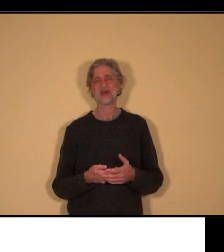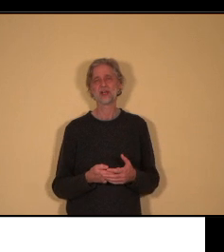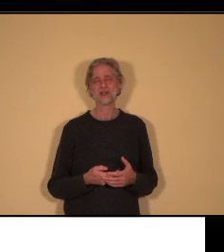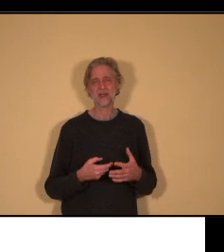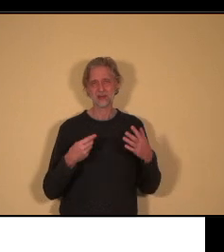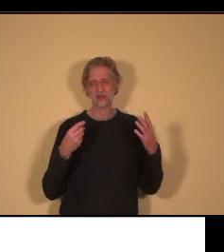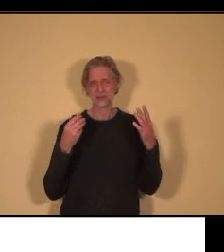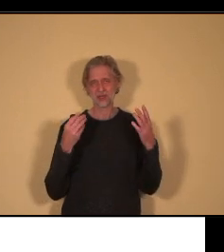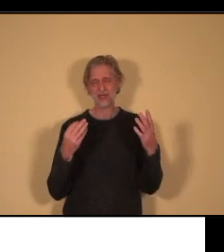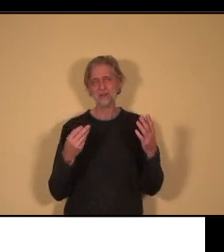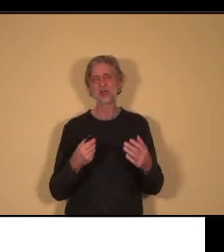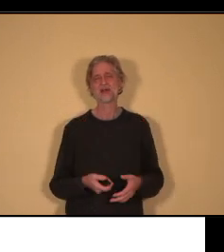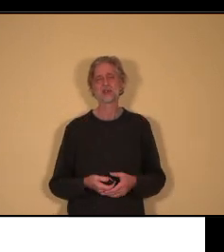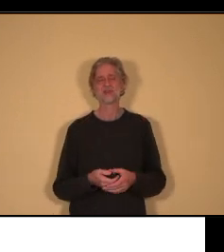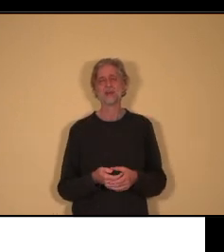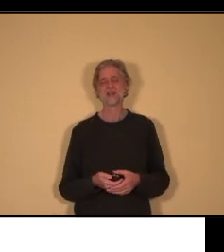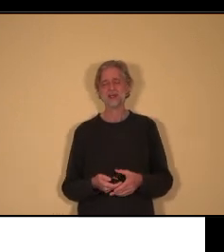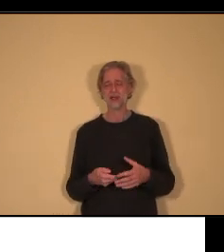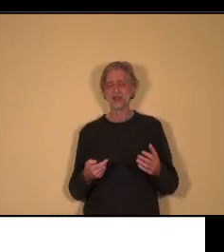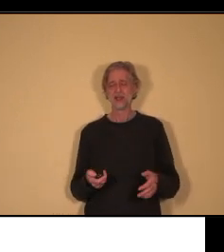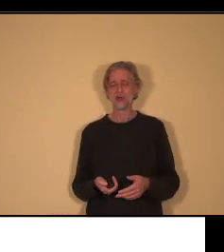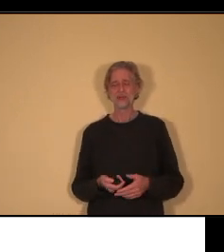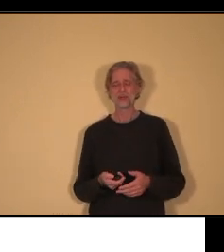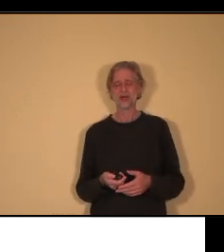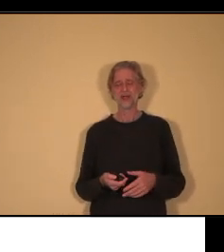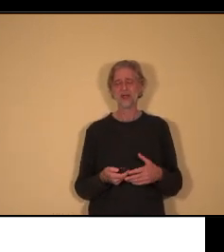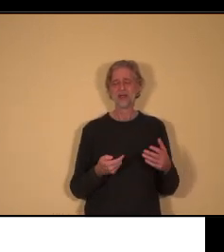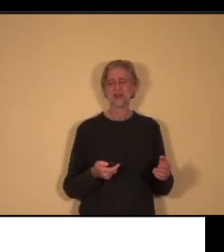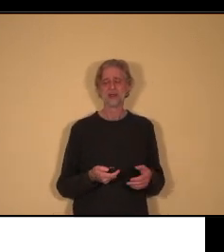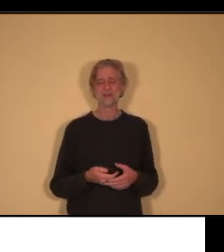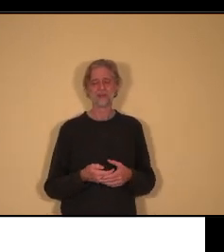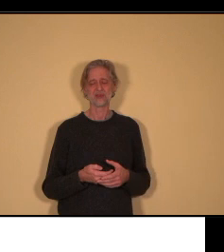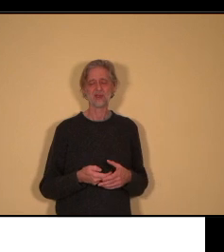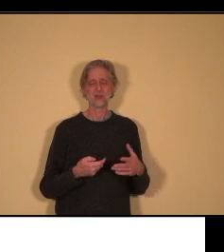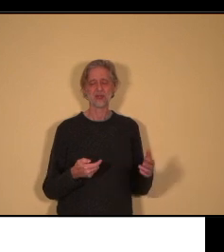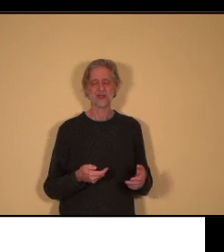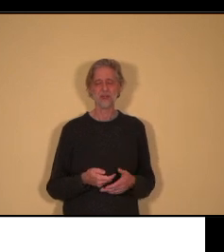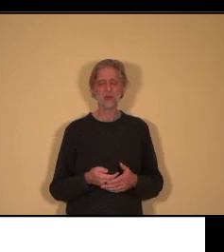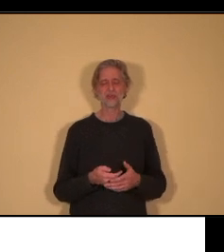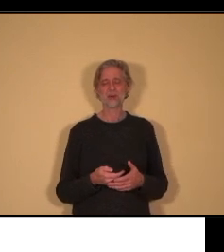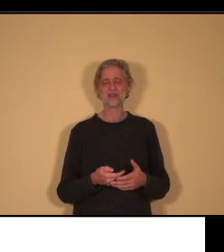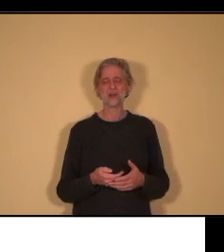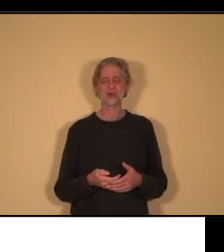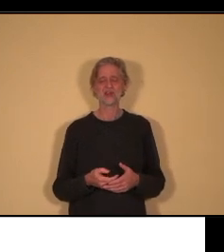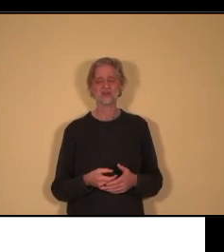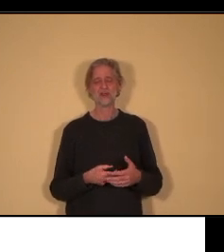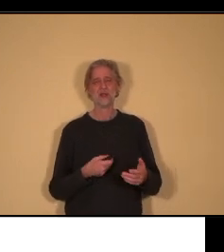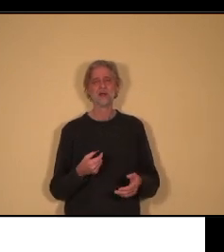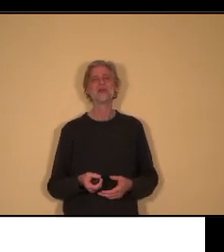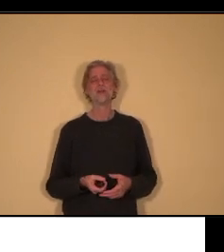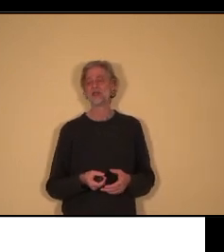klassischen Sabatier, also diesem chemisch-klassischen Sabatier, neue Verfahren. Das sind die sogenannten